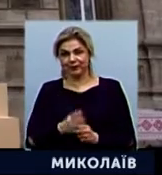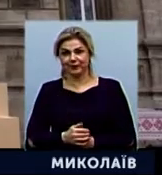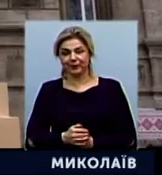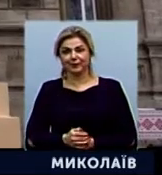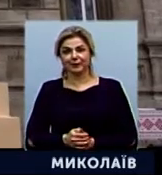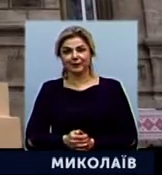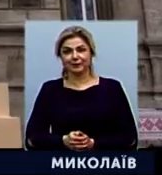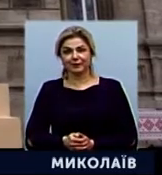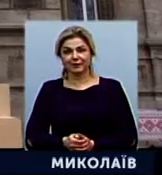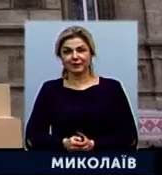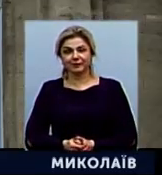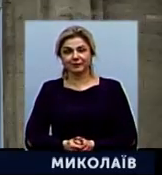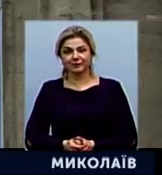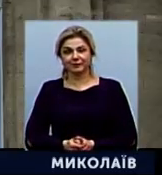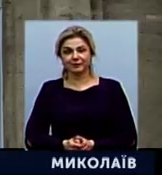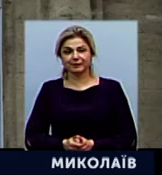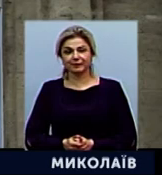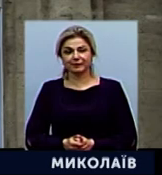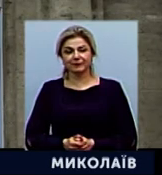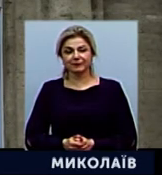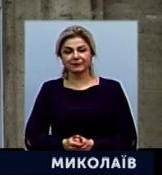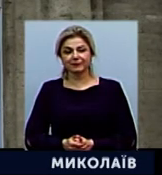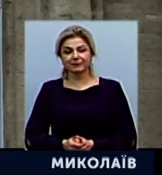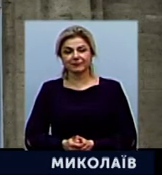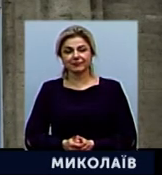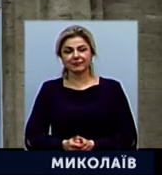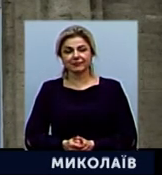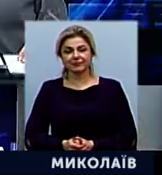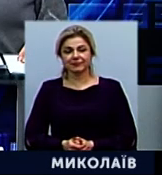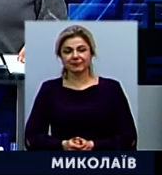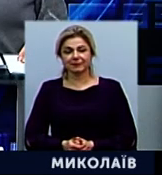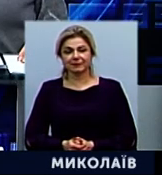Вікторія Андрушків, Федір Бондар, телевізійні новини Миколаївщини.